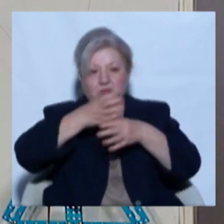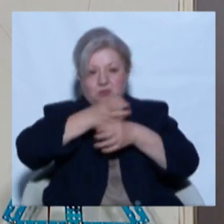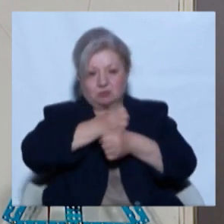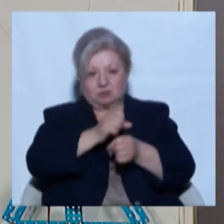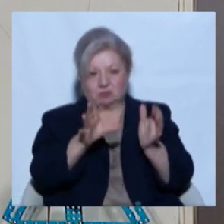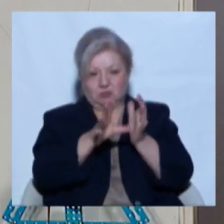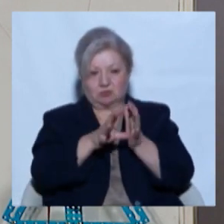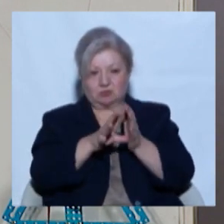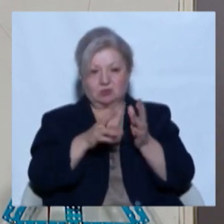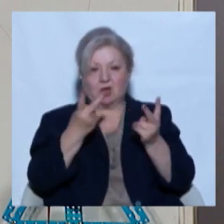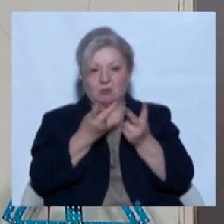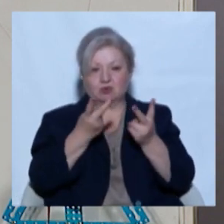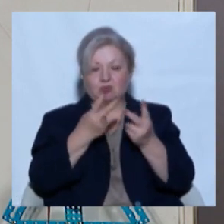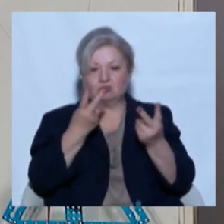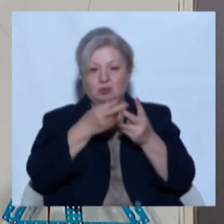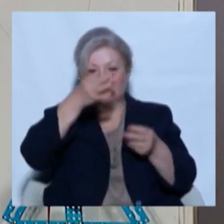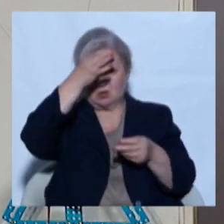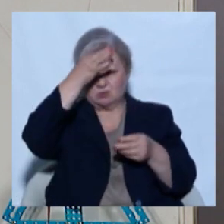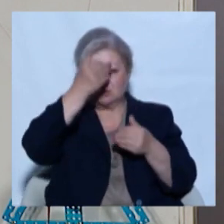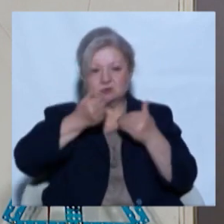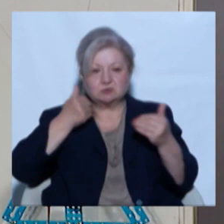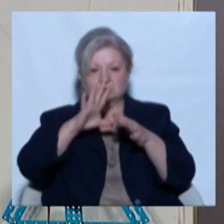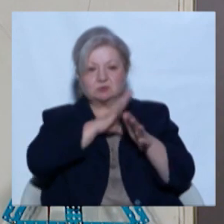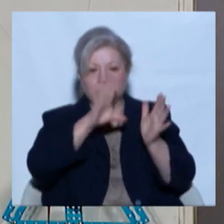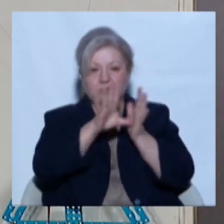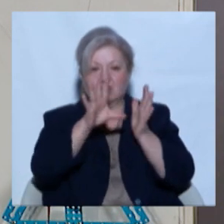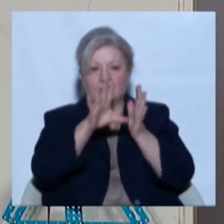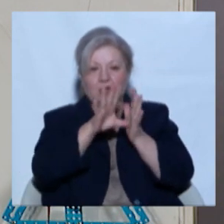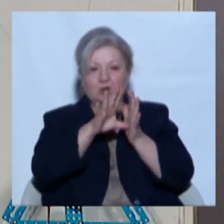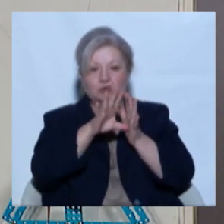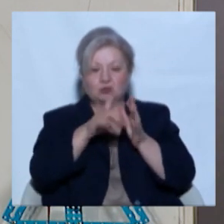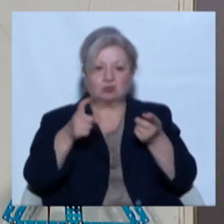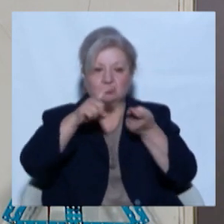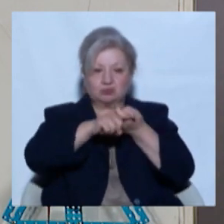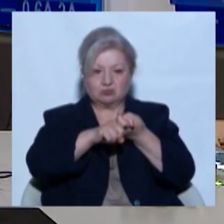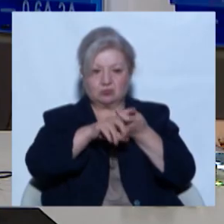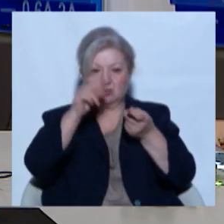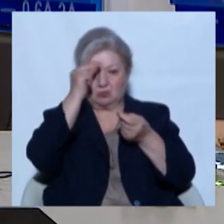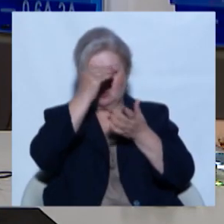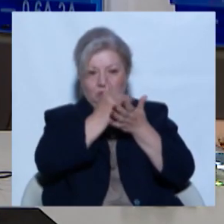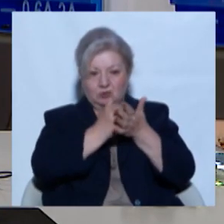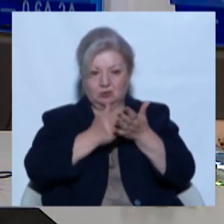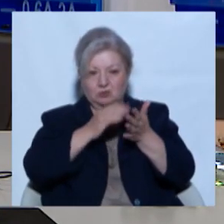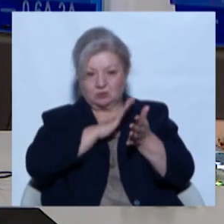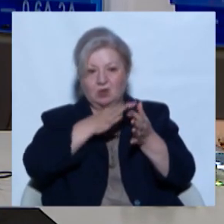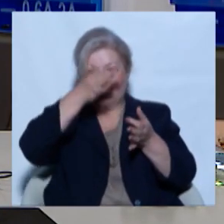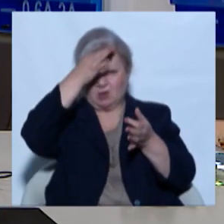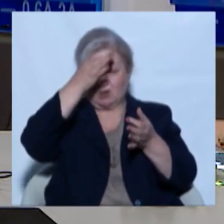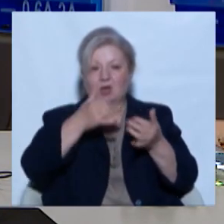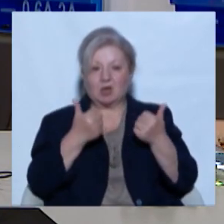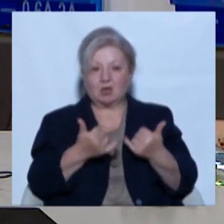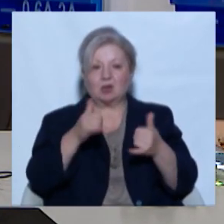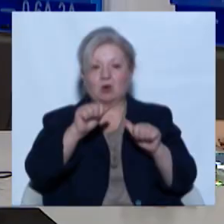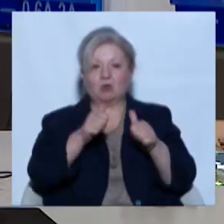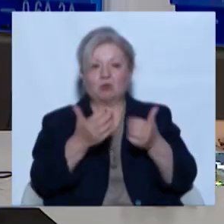გამოვიყენოთ ამისათვის ის ნასწავლი მასალა, რომელიც ელექტროობასთან იყო დაკავშირებული. როგორ ავწონოთ სხეული, ანუ